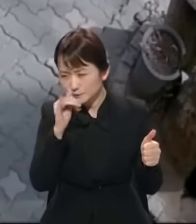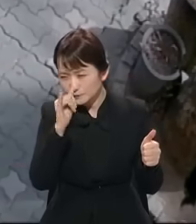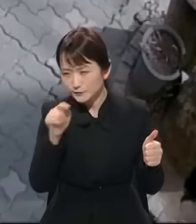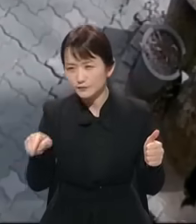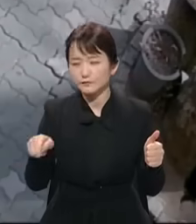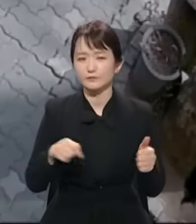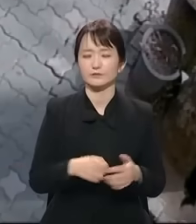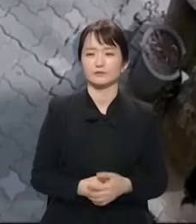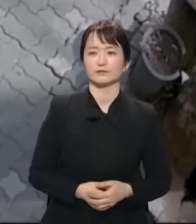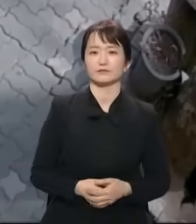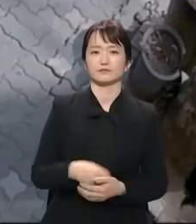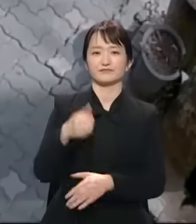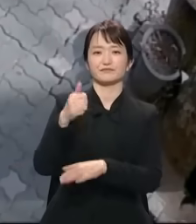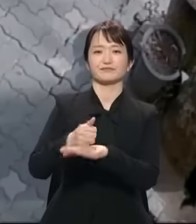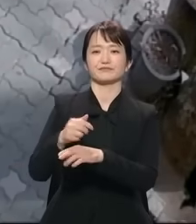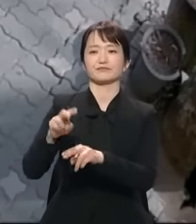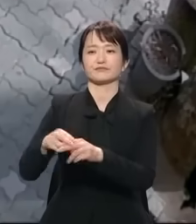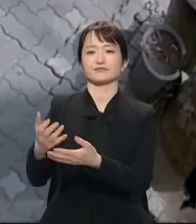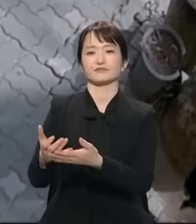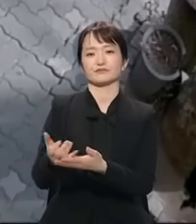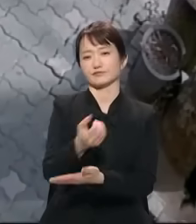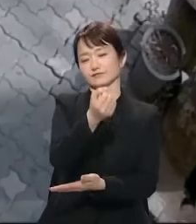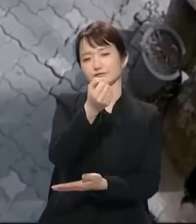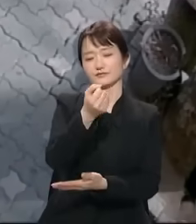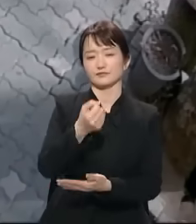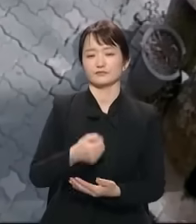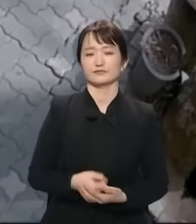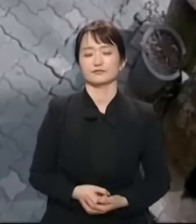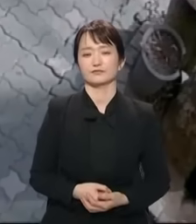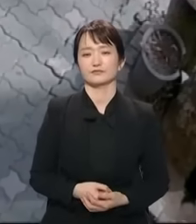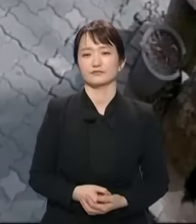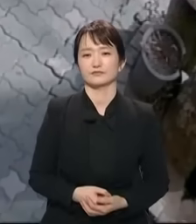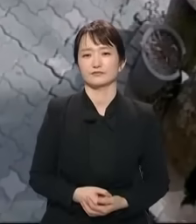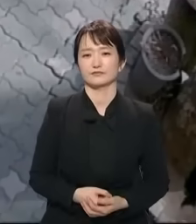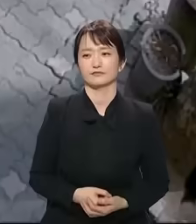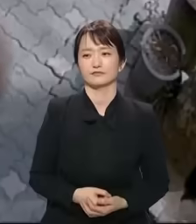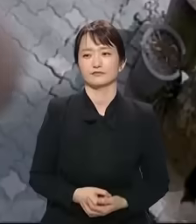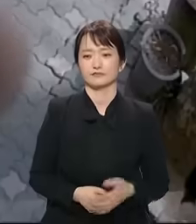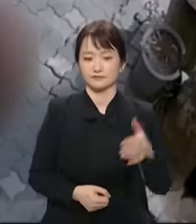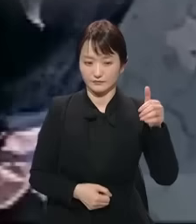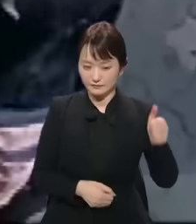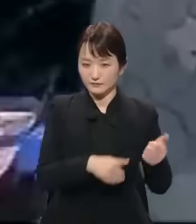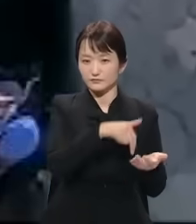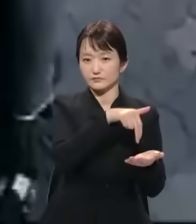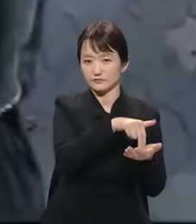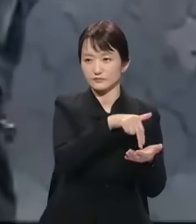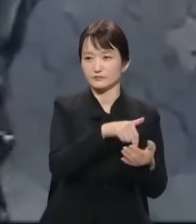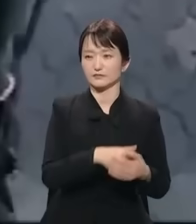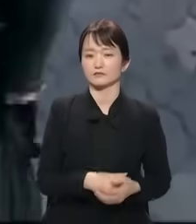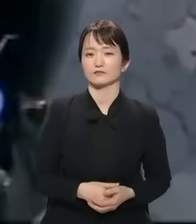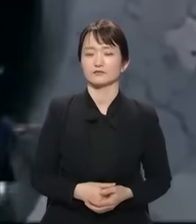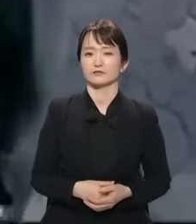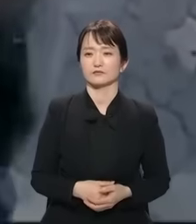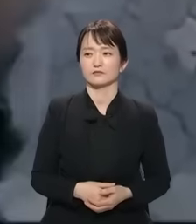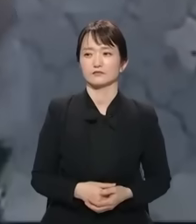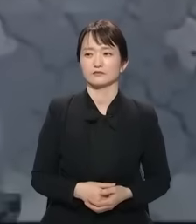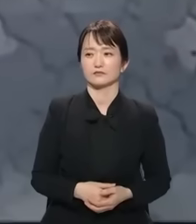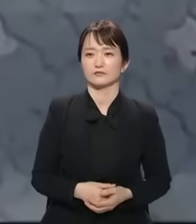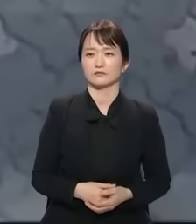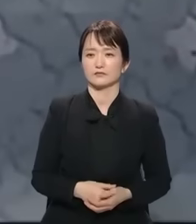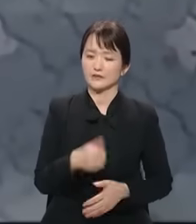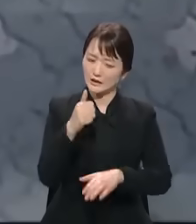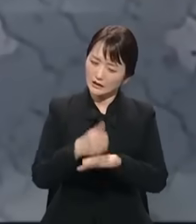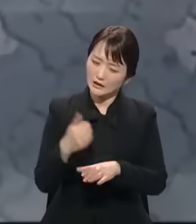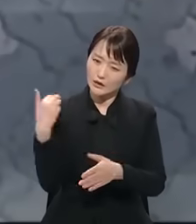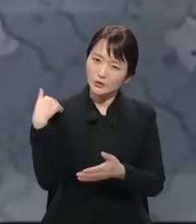한 다음에 결국은 가져간 것을 포착이 됐는데 아마 이 주인 입장에서는 나중에 좀 돌려줄 수 있지